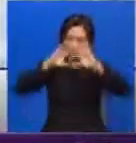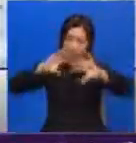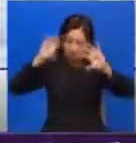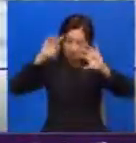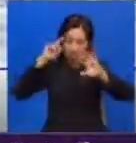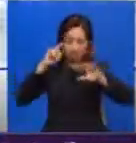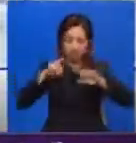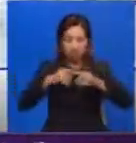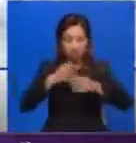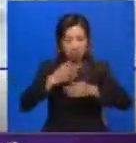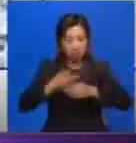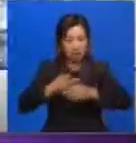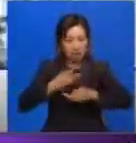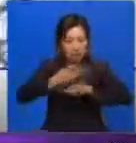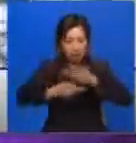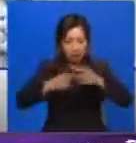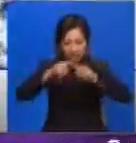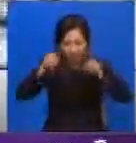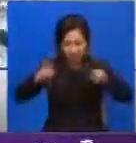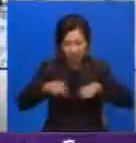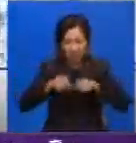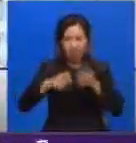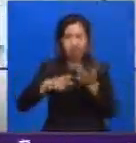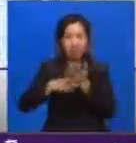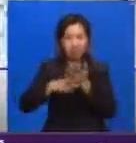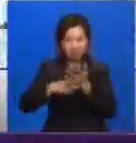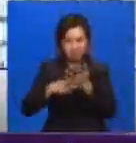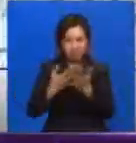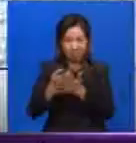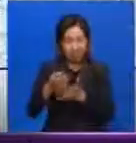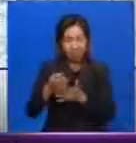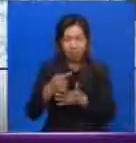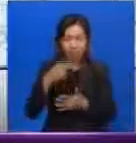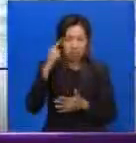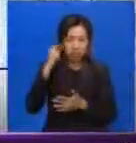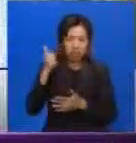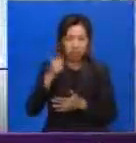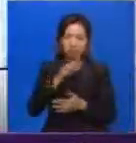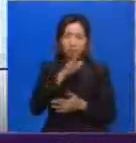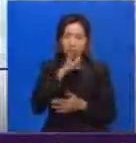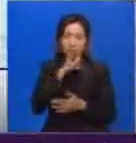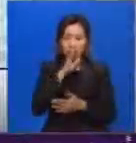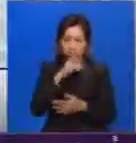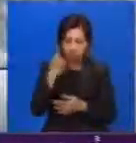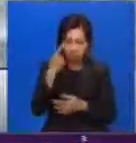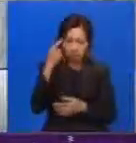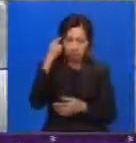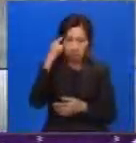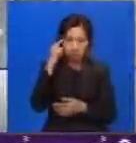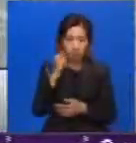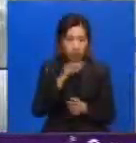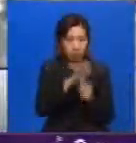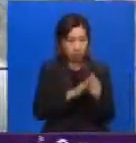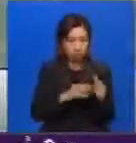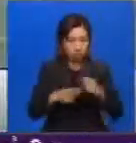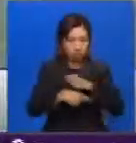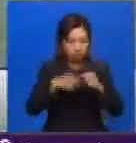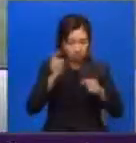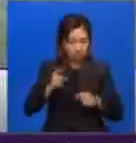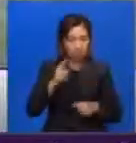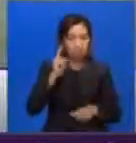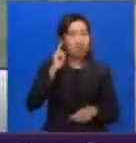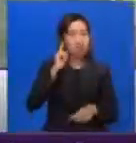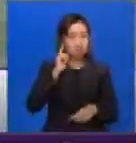และหากกปปสมีความจริงใจต่อชาวนาจริงขออย่าขัดขวางและขอร้องให้ผู้ที่หวังผลทางการเมืองหยุด